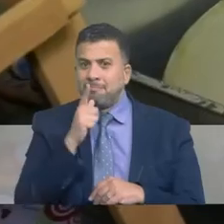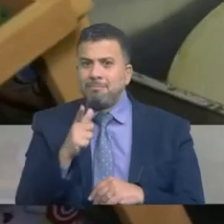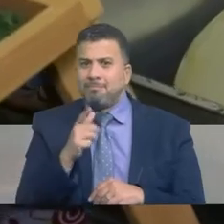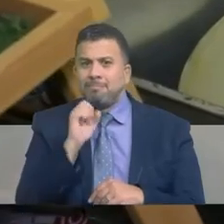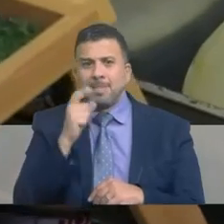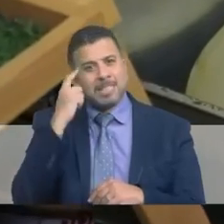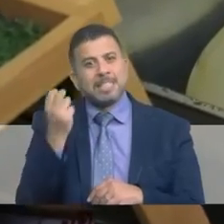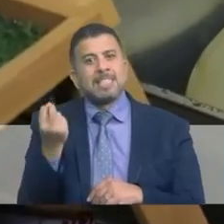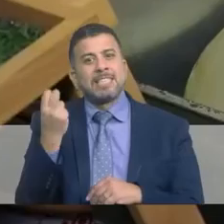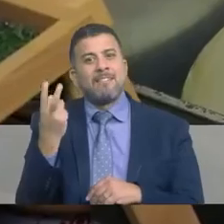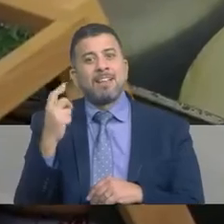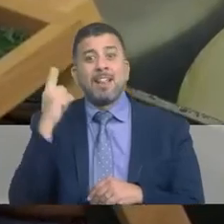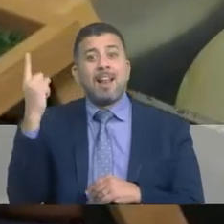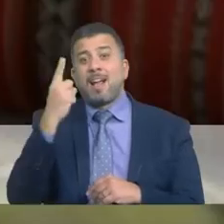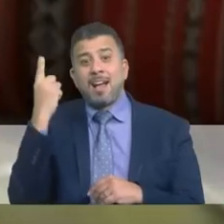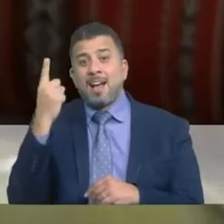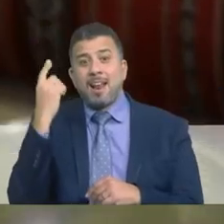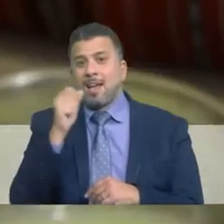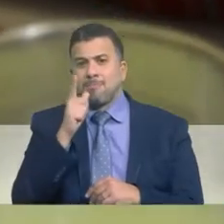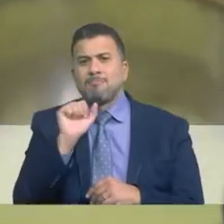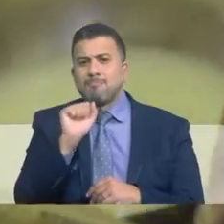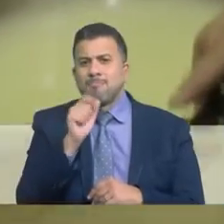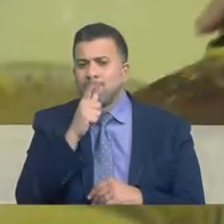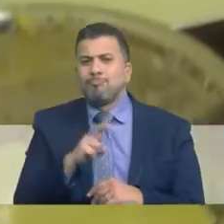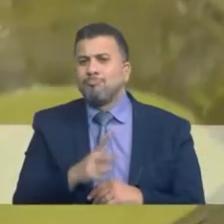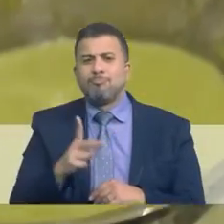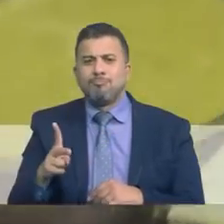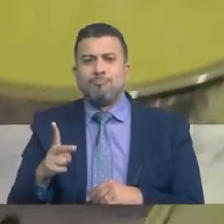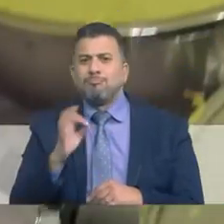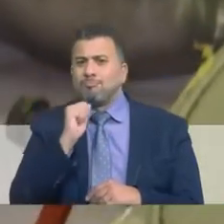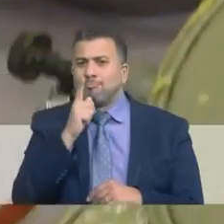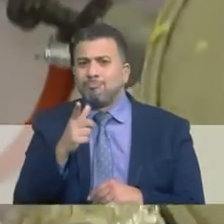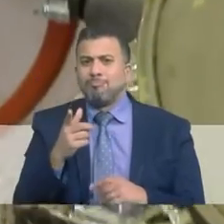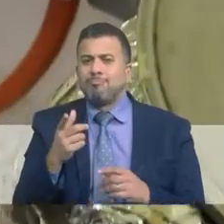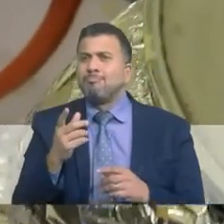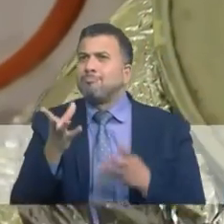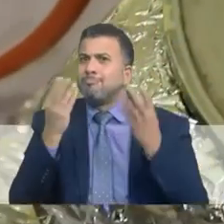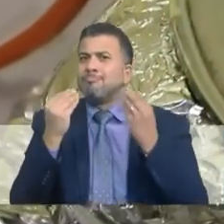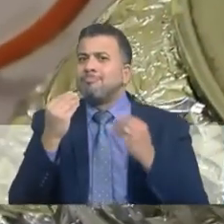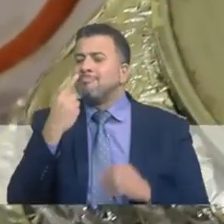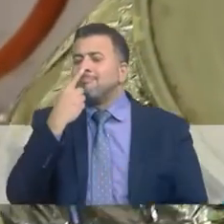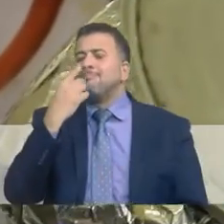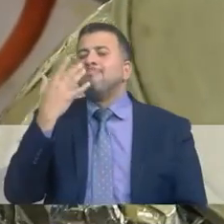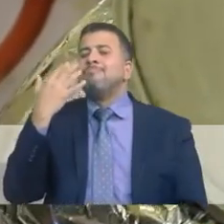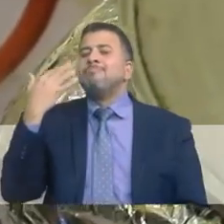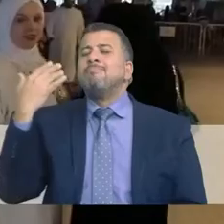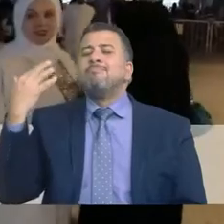يجمع ثقافات العالم بما تحويه من تنوع وثراء، ومعها تفوح النسمات